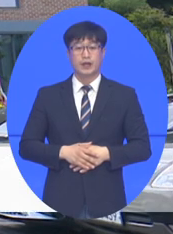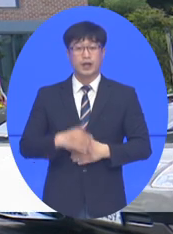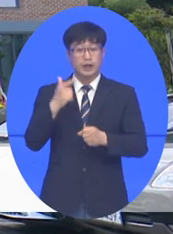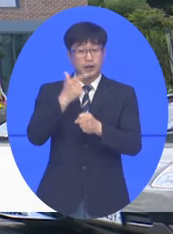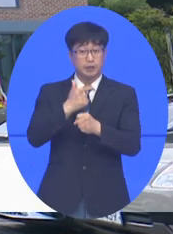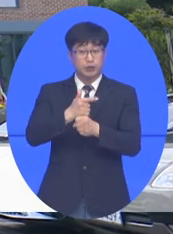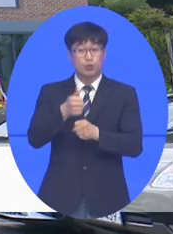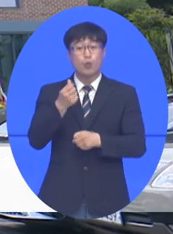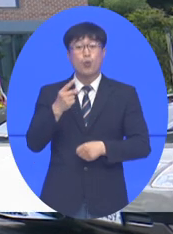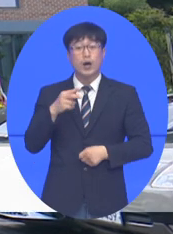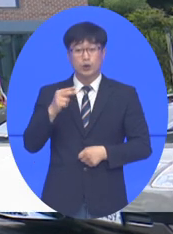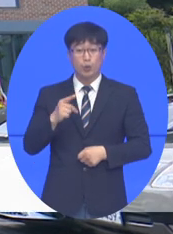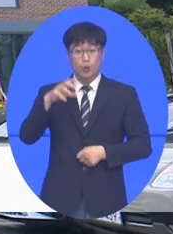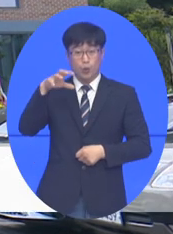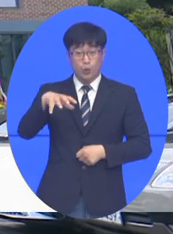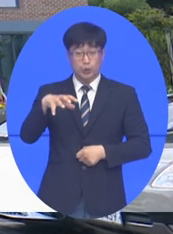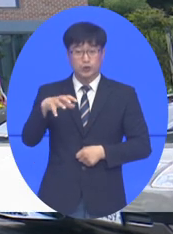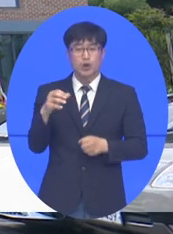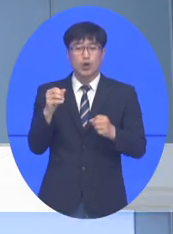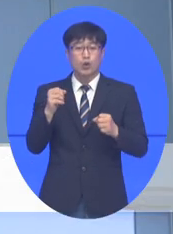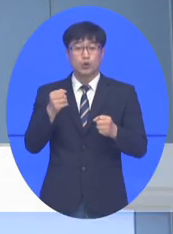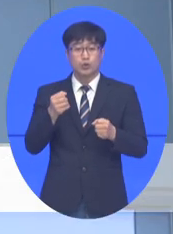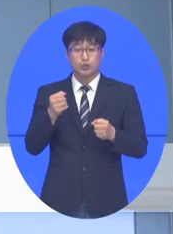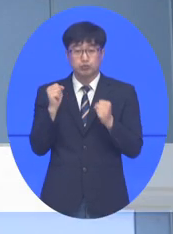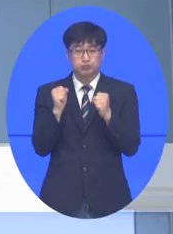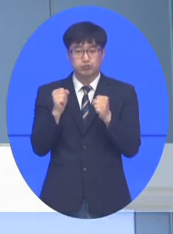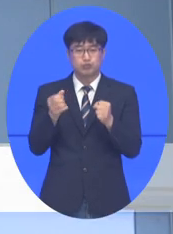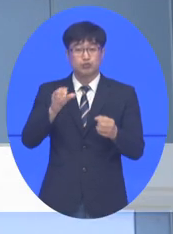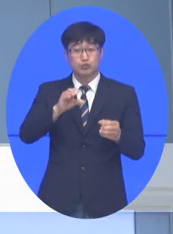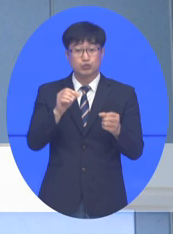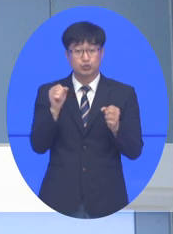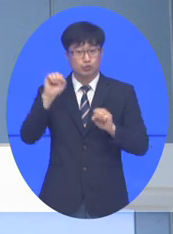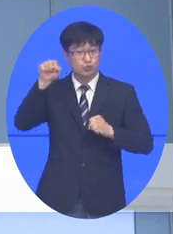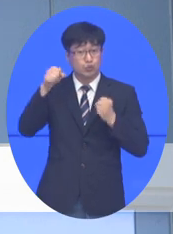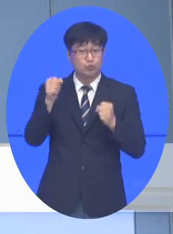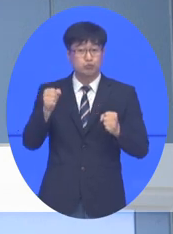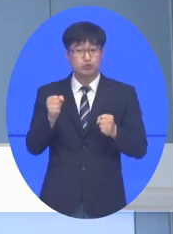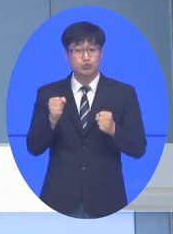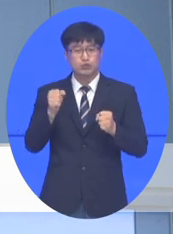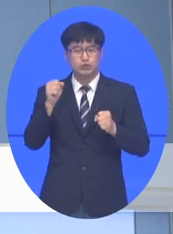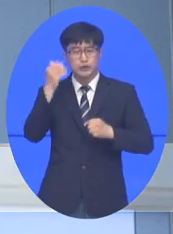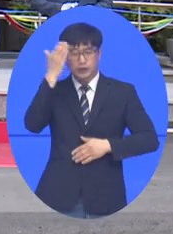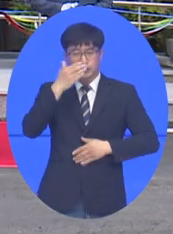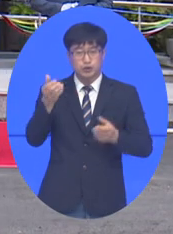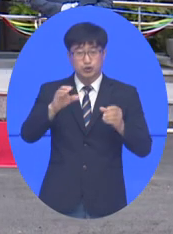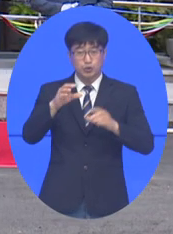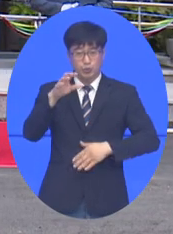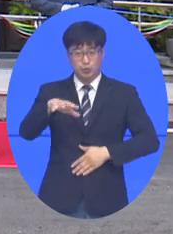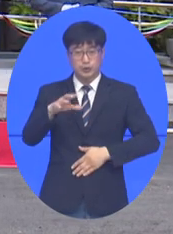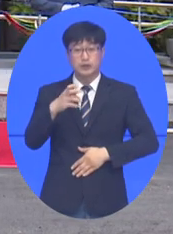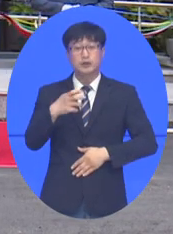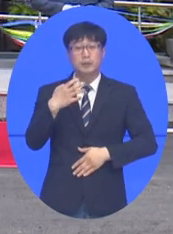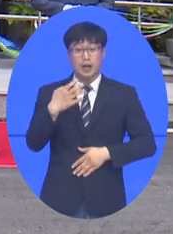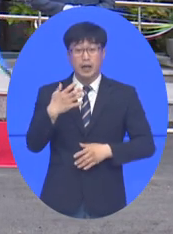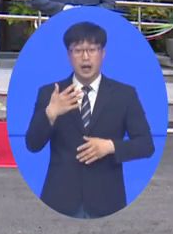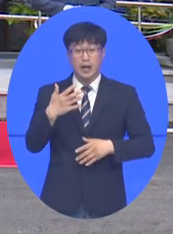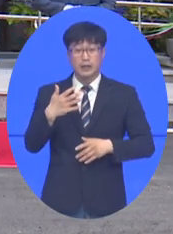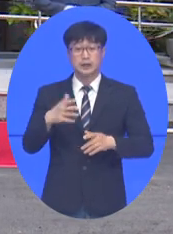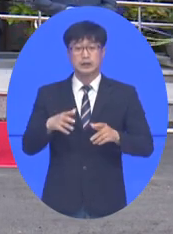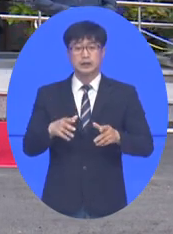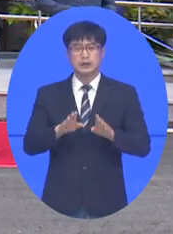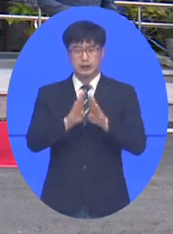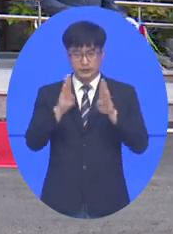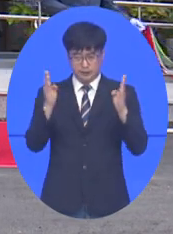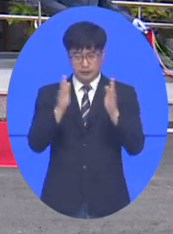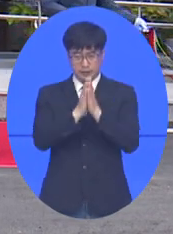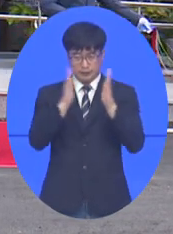남양주 화도읍에 위치한 경기 북부 동물위생시험소 북부지소가 28일 마침내 개청식을 열고 본격적인